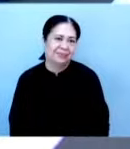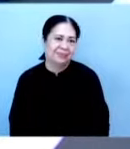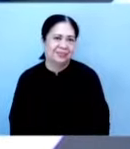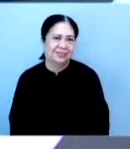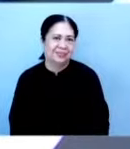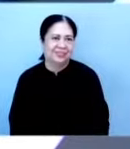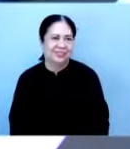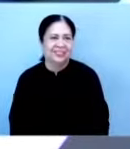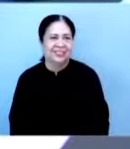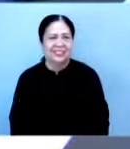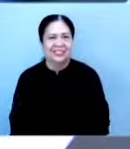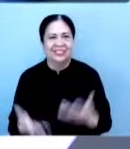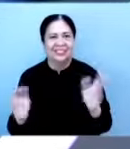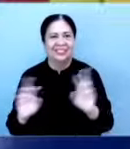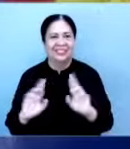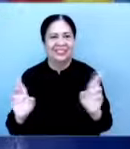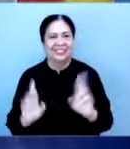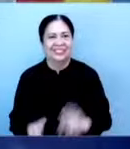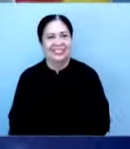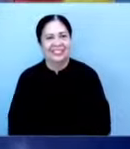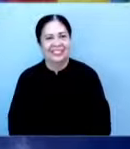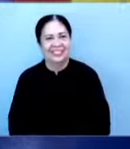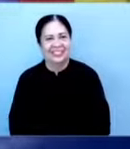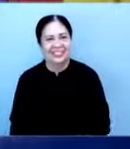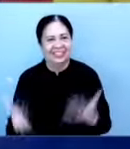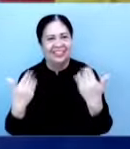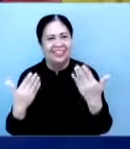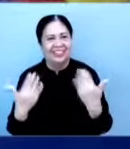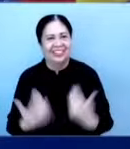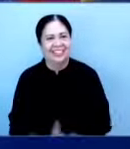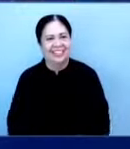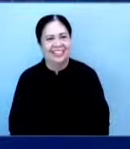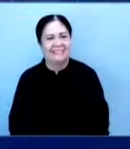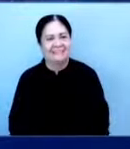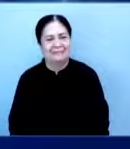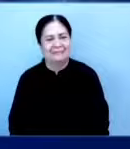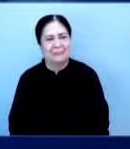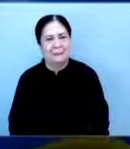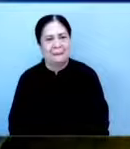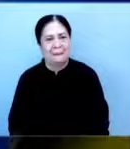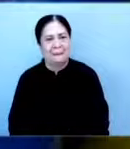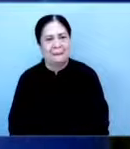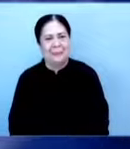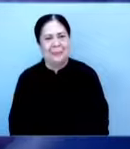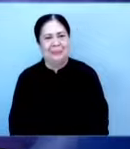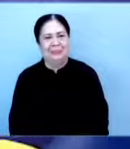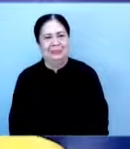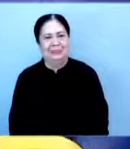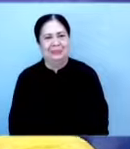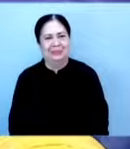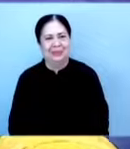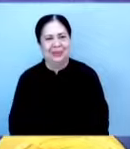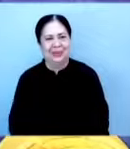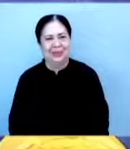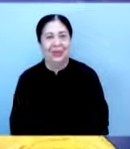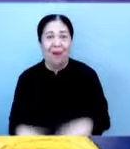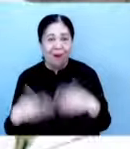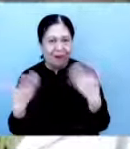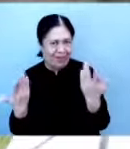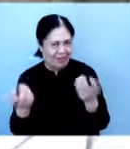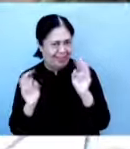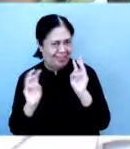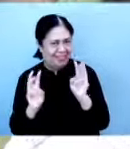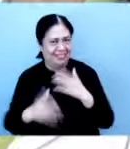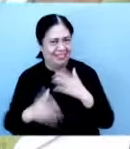Ayan woohoo imaginin niyo na merong springer patian spring Opo Wow ang